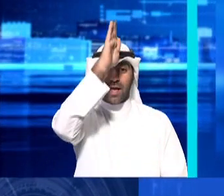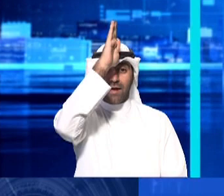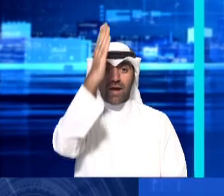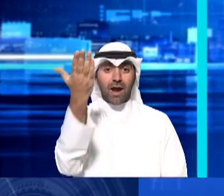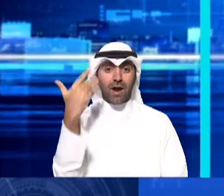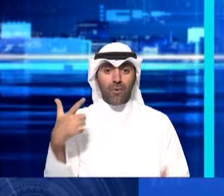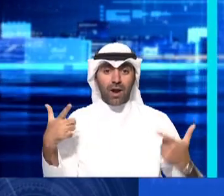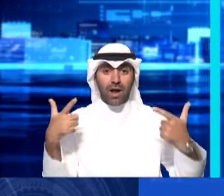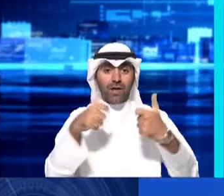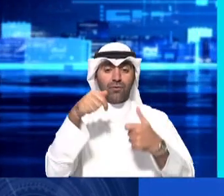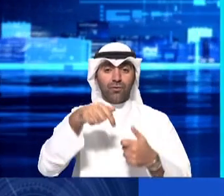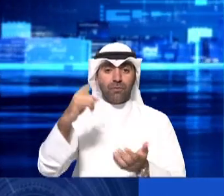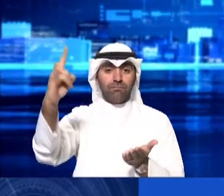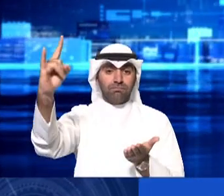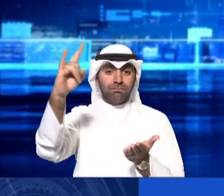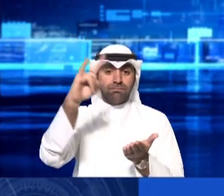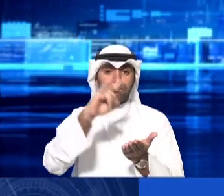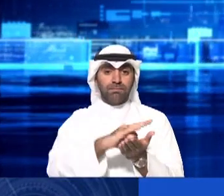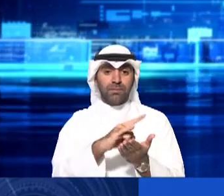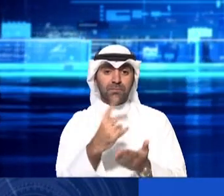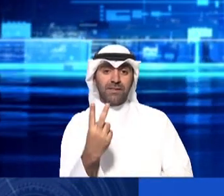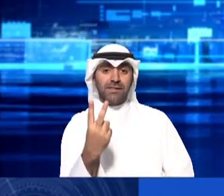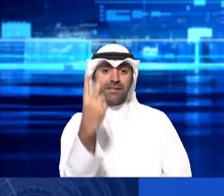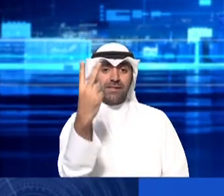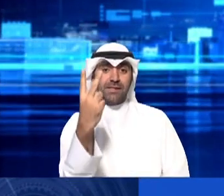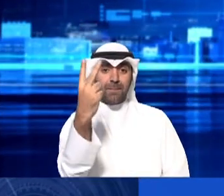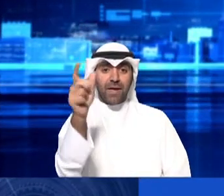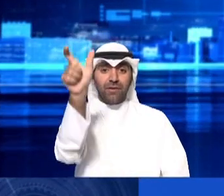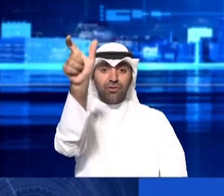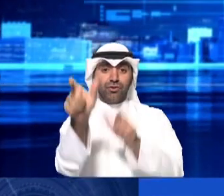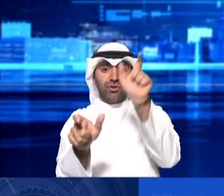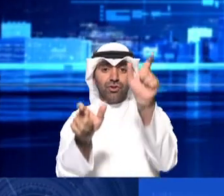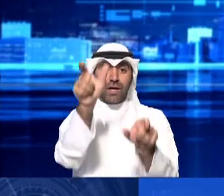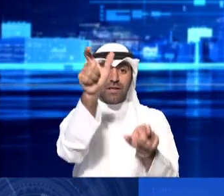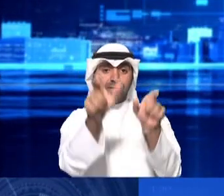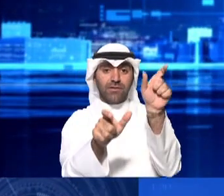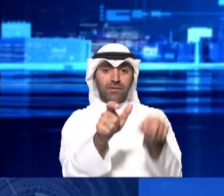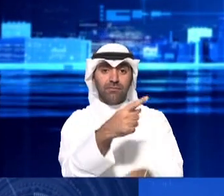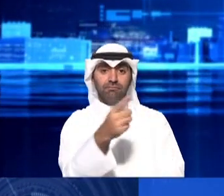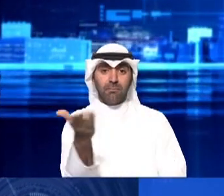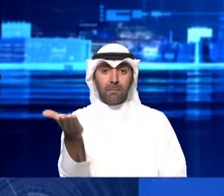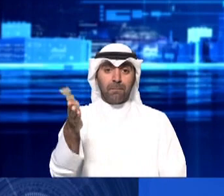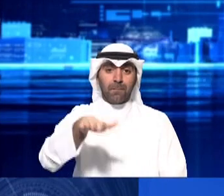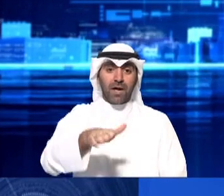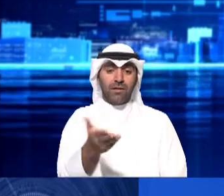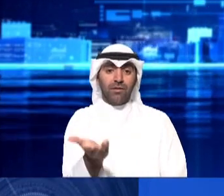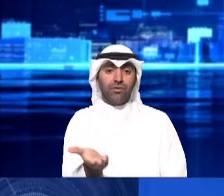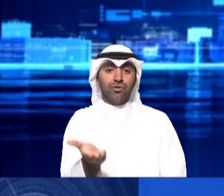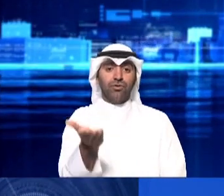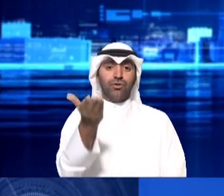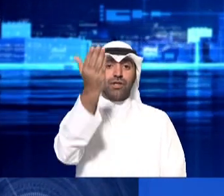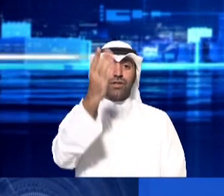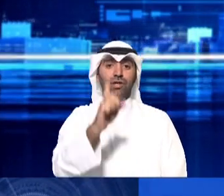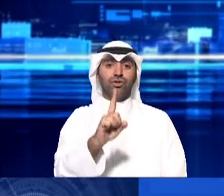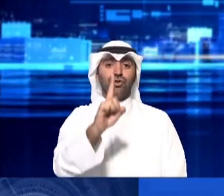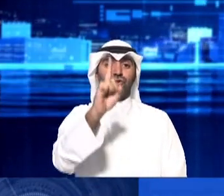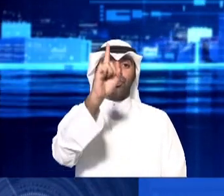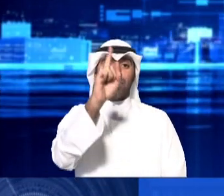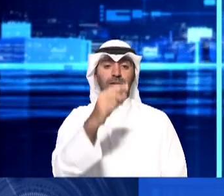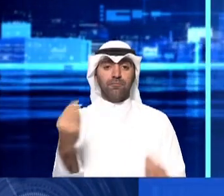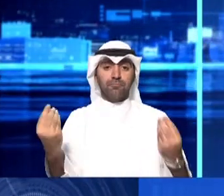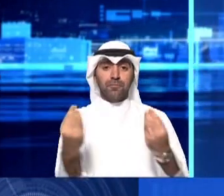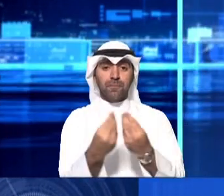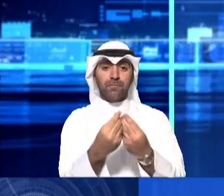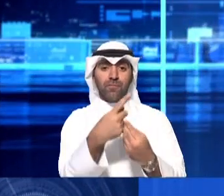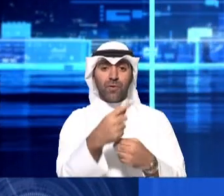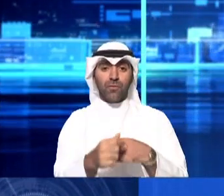منصور الأحمد الصباح، ونائب رئيس مجلس الوزراء ووزير الداخلية ووزير الدولة لشؤون مجلس الوزراء